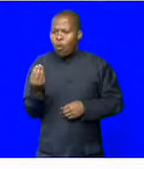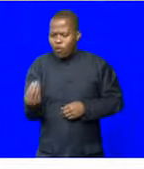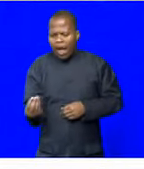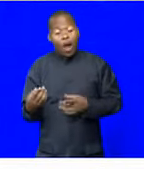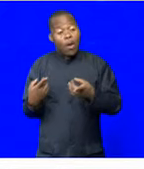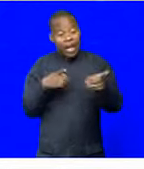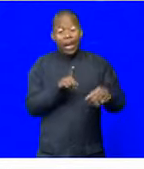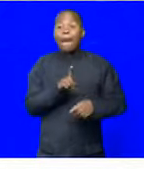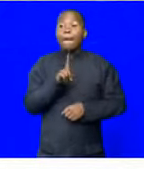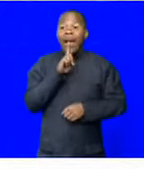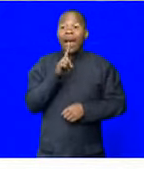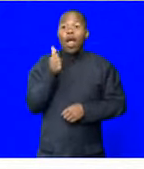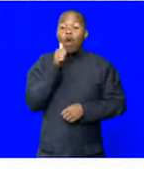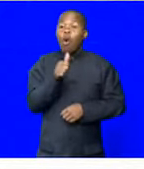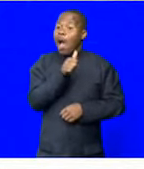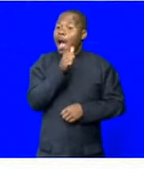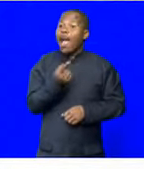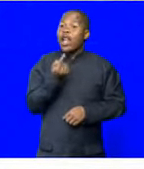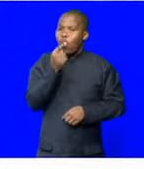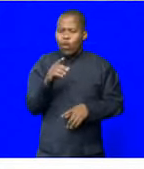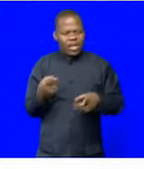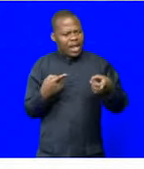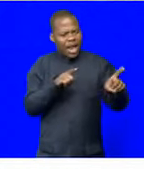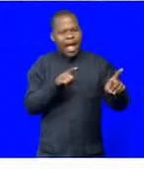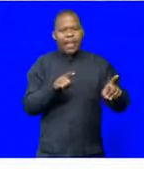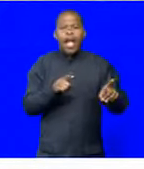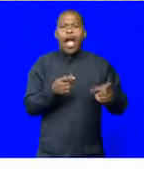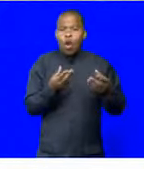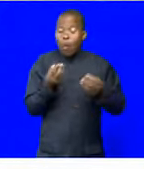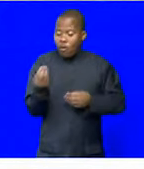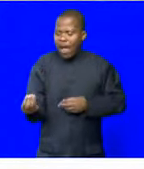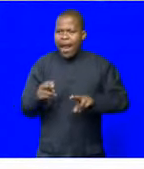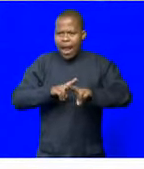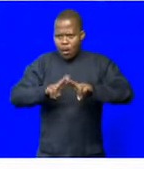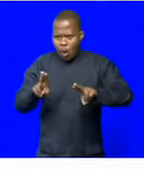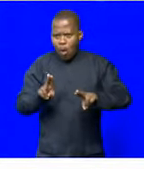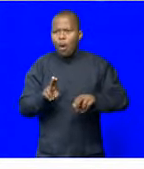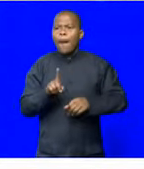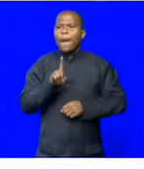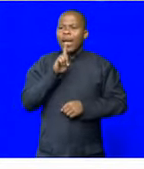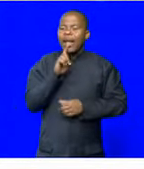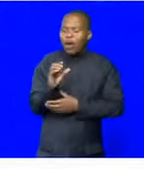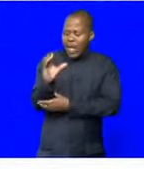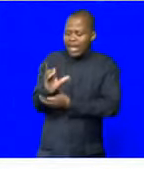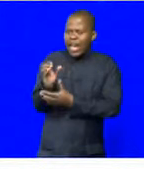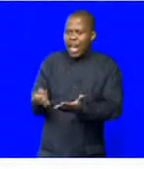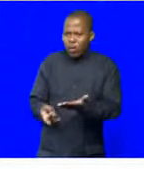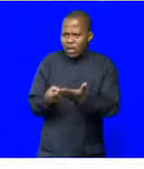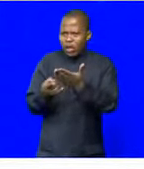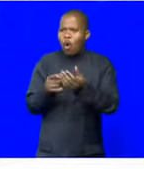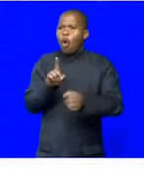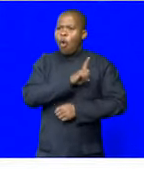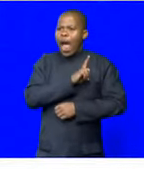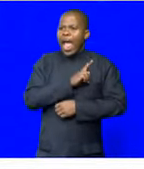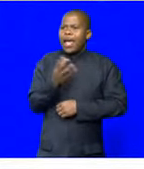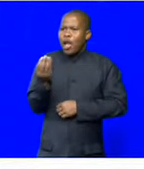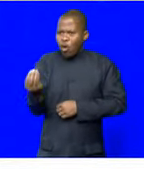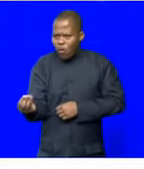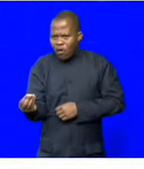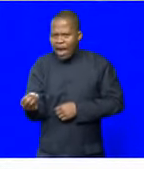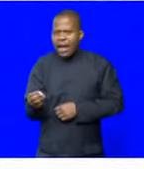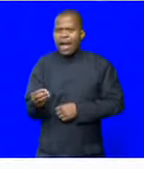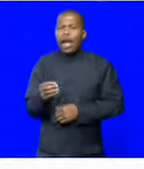ingadi yakhe. Lo anti ke ucela sive simbambise kunakeni lomntwana lokhubateke ngekuthi angakhoni kuhamba nekuthi